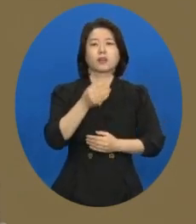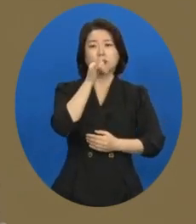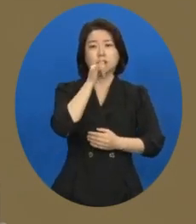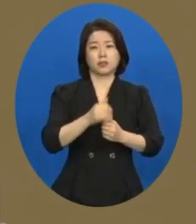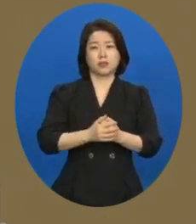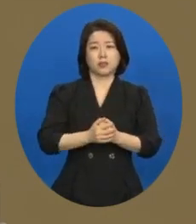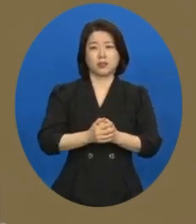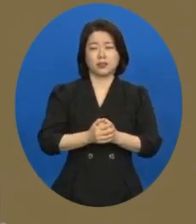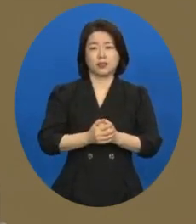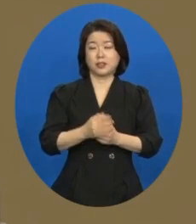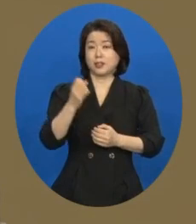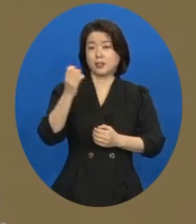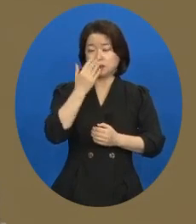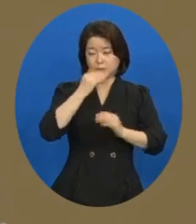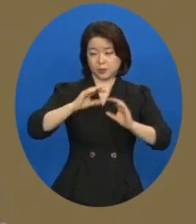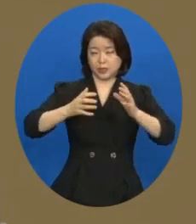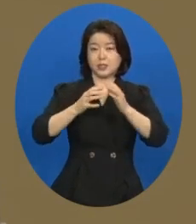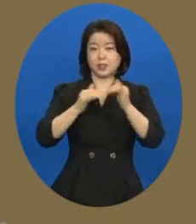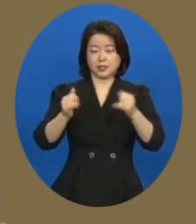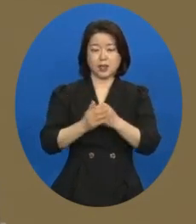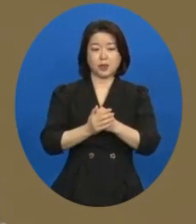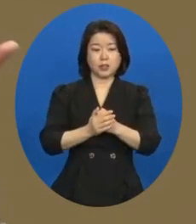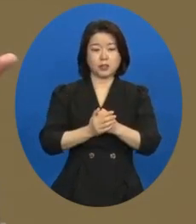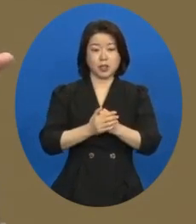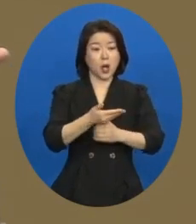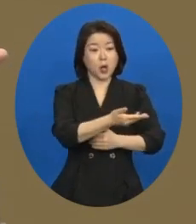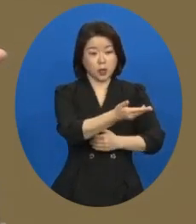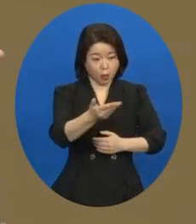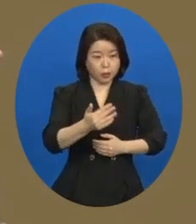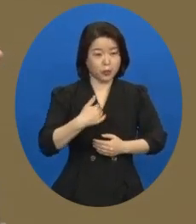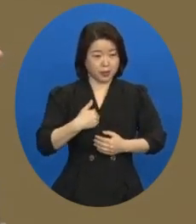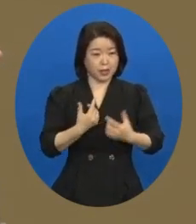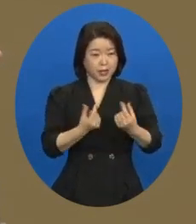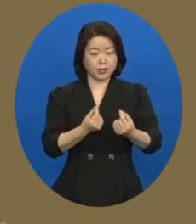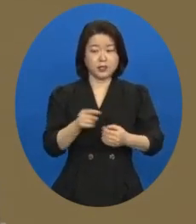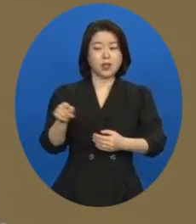그리고 이스라엘 백성들에게 너희들도 그렇게 하라는 겁니다.